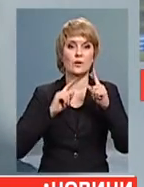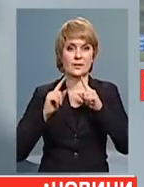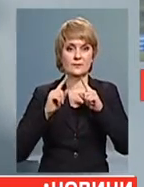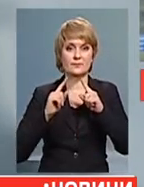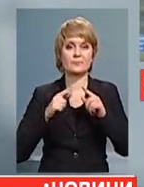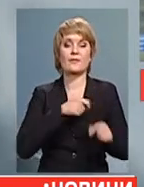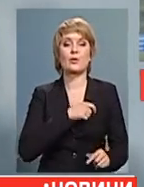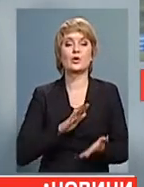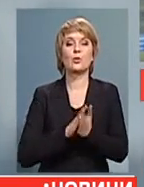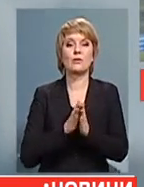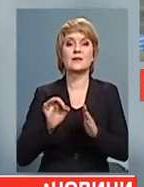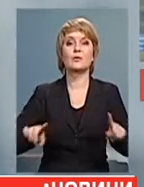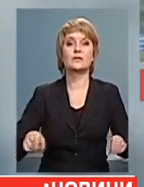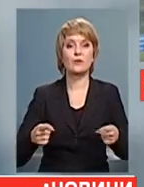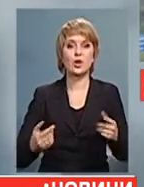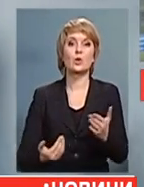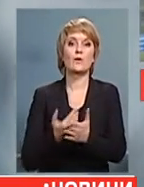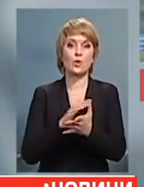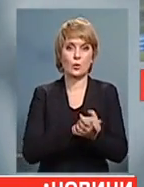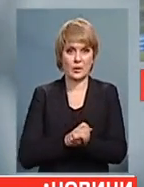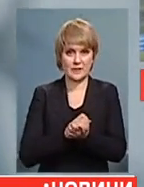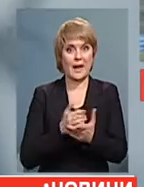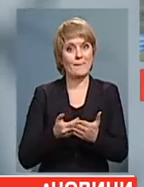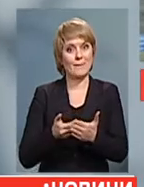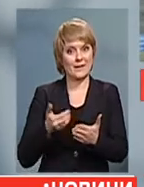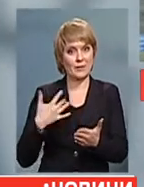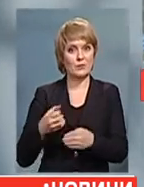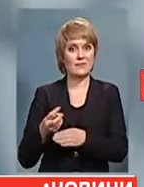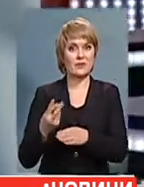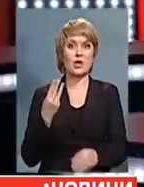Депутати домовляються про створення нової коаліції, а перед тим звільнили генпрокурора Шокіна.